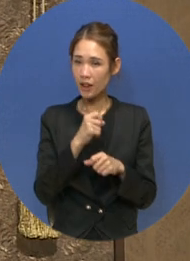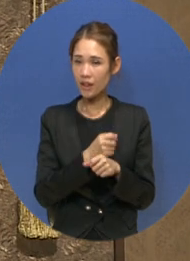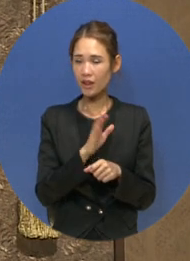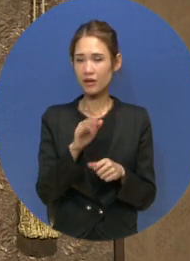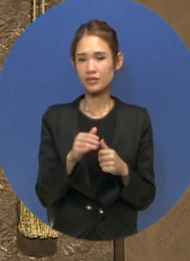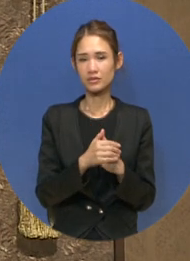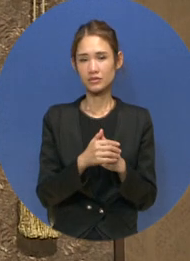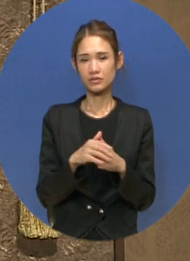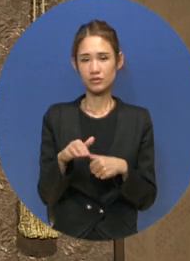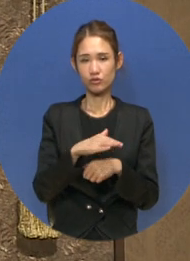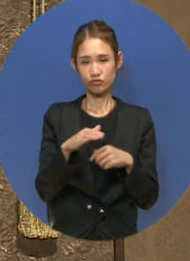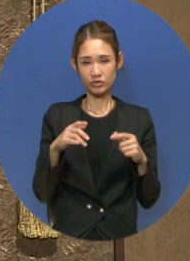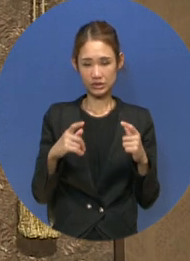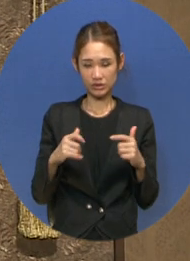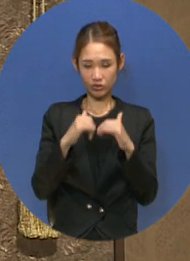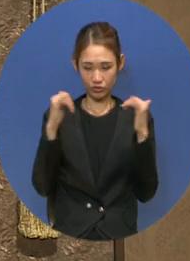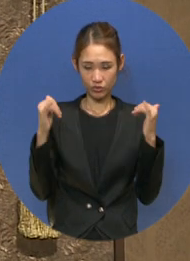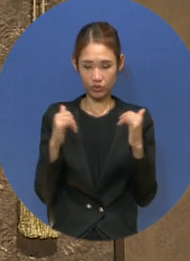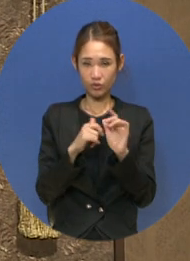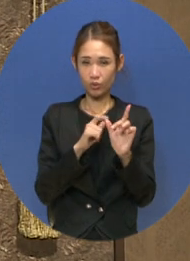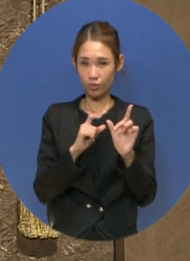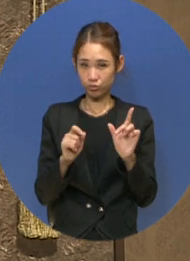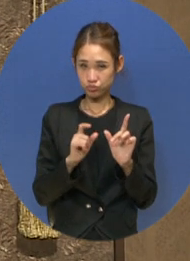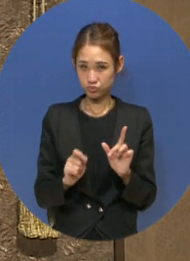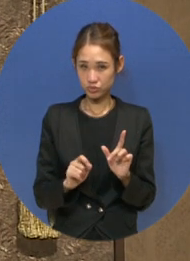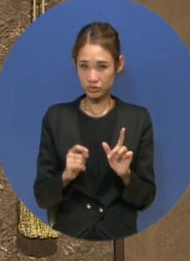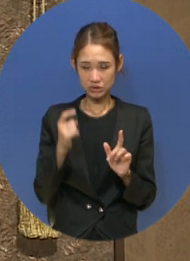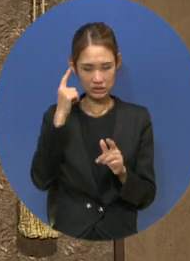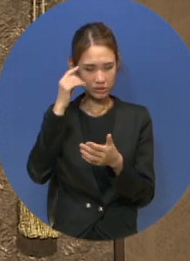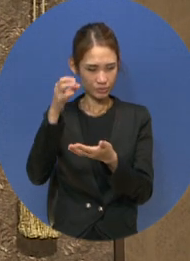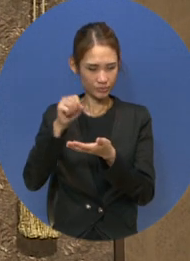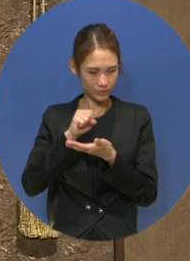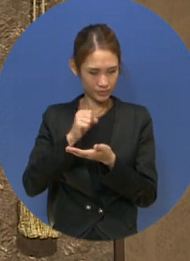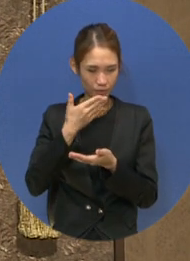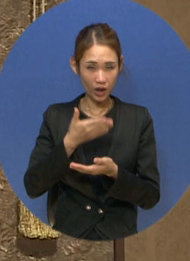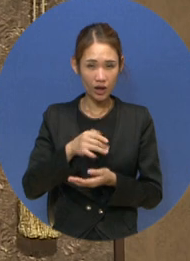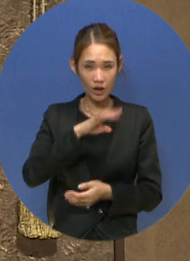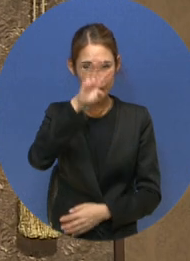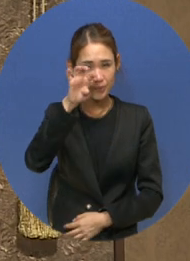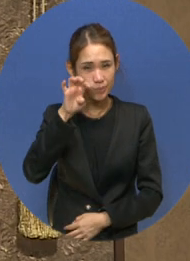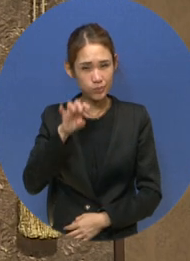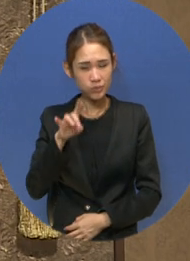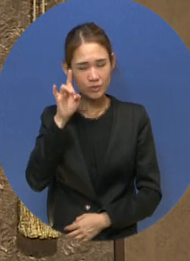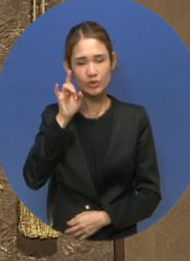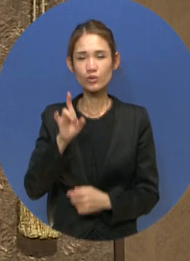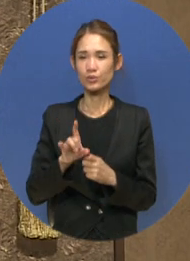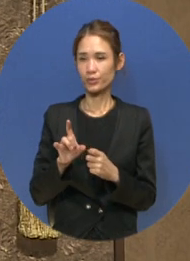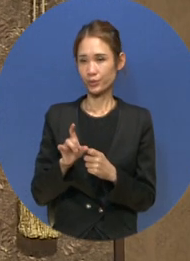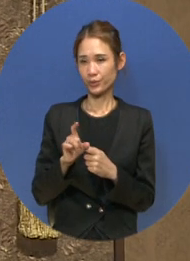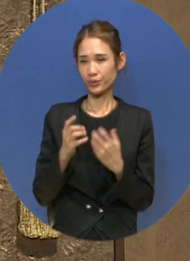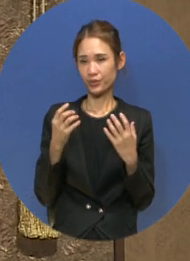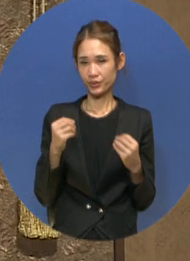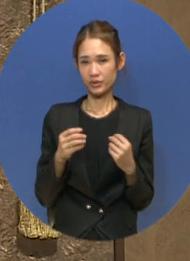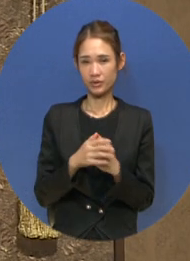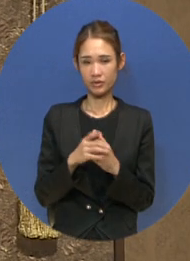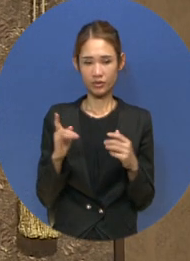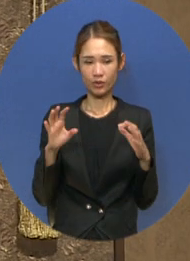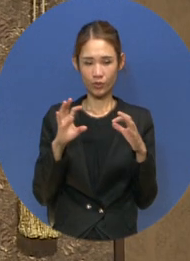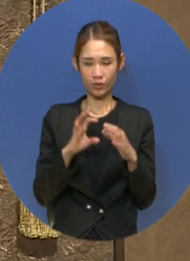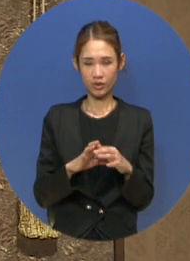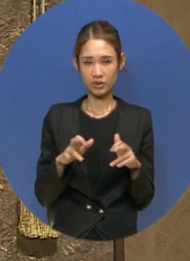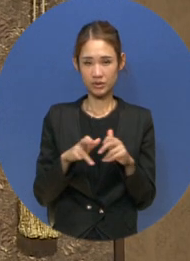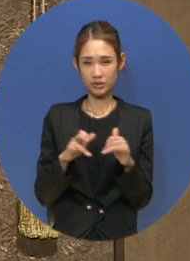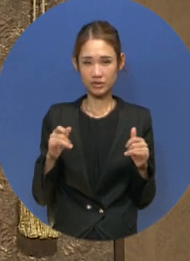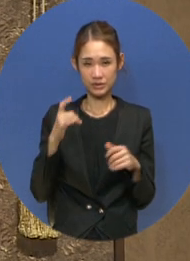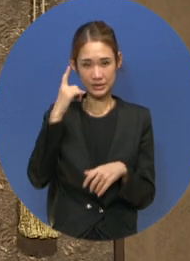과연 우리 지역사회가 그러한 부분을 받아들일 준비가 되어 있는가에 대한 고민이 많은 지점이고요. 그런 면에서 장애인들에